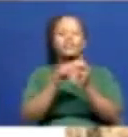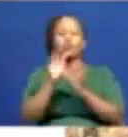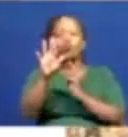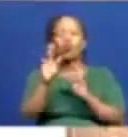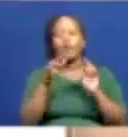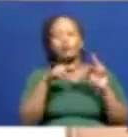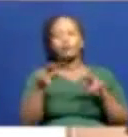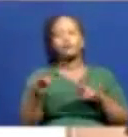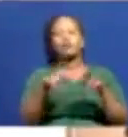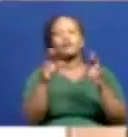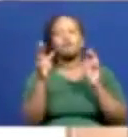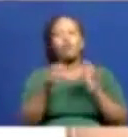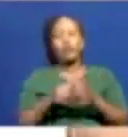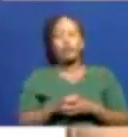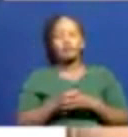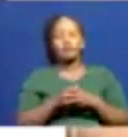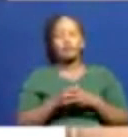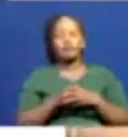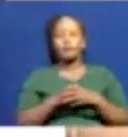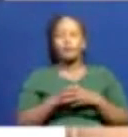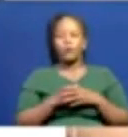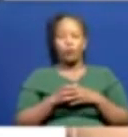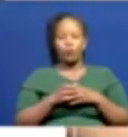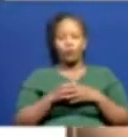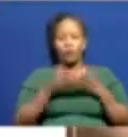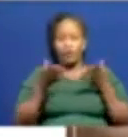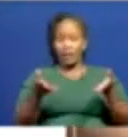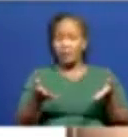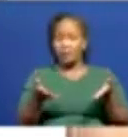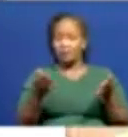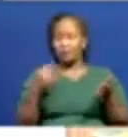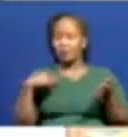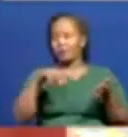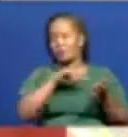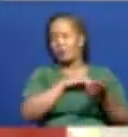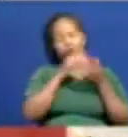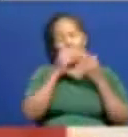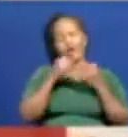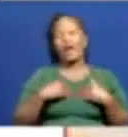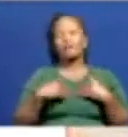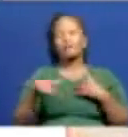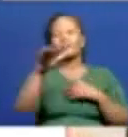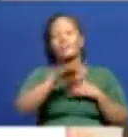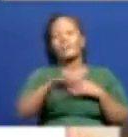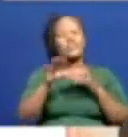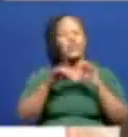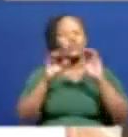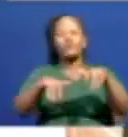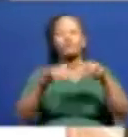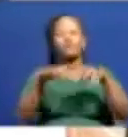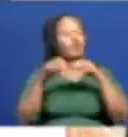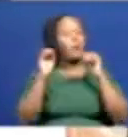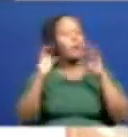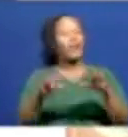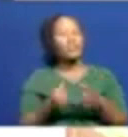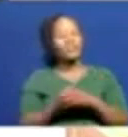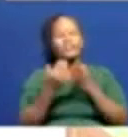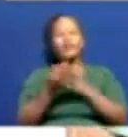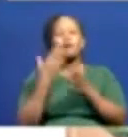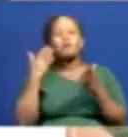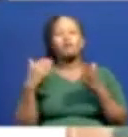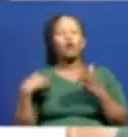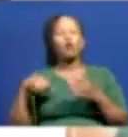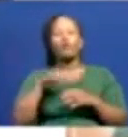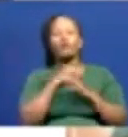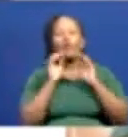kisiwa. Sasa sisi hatuna mahali pa kulima. Tunalima sukuma, tulikuwa tunalima miwa.